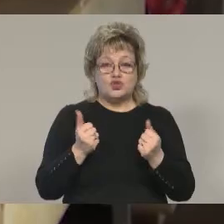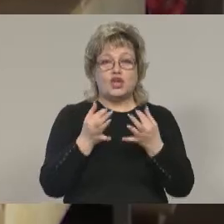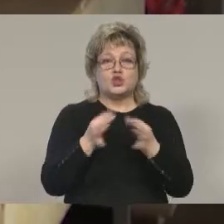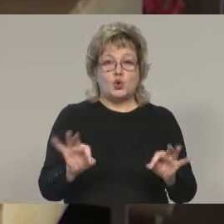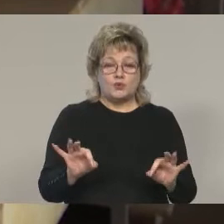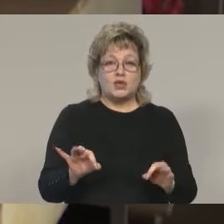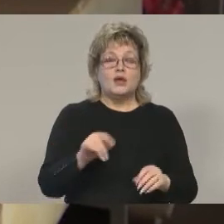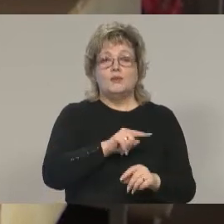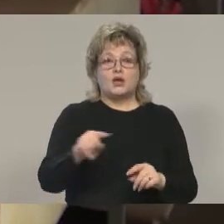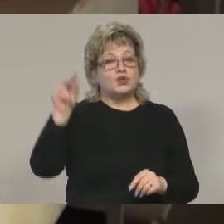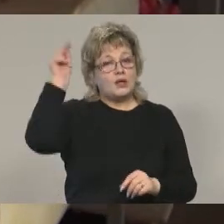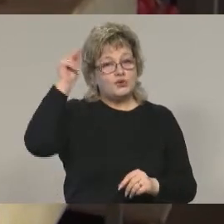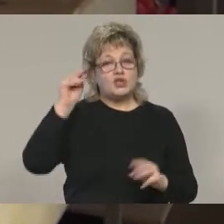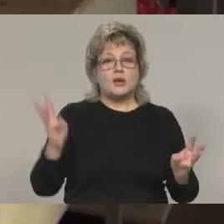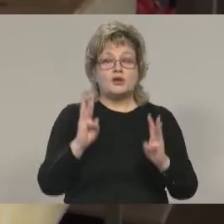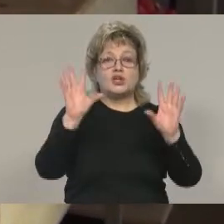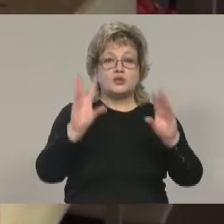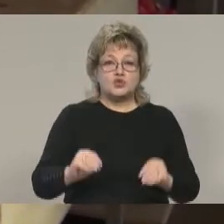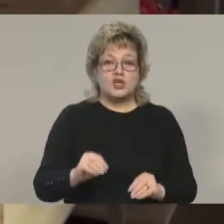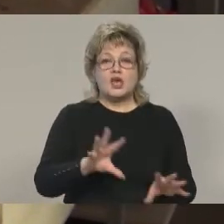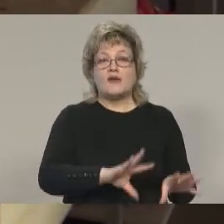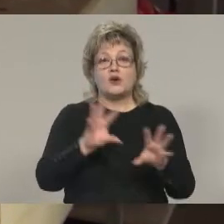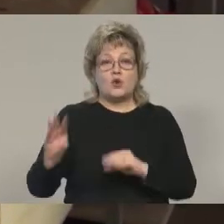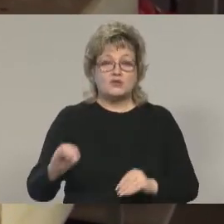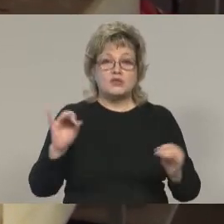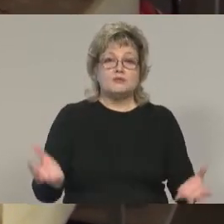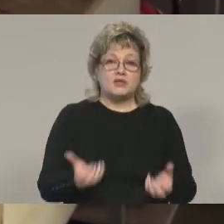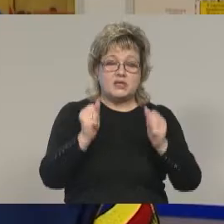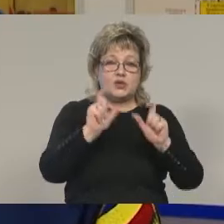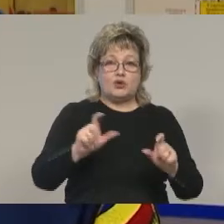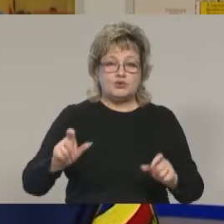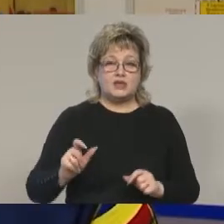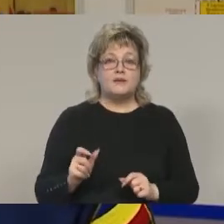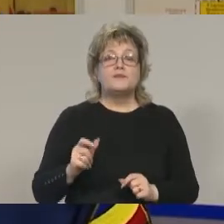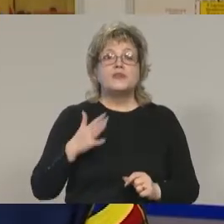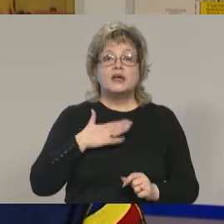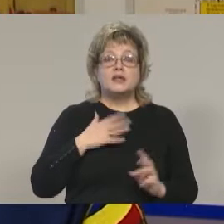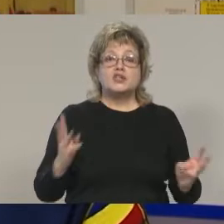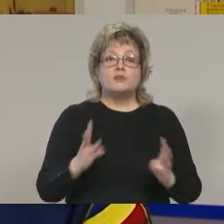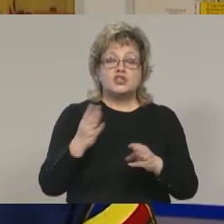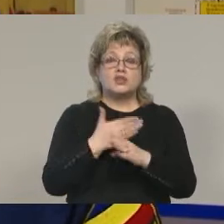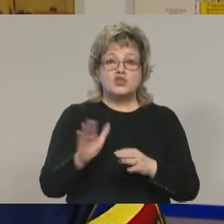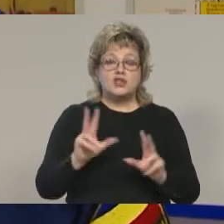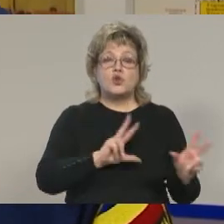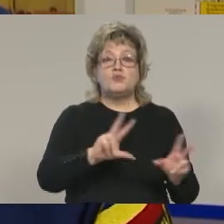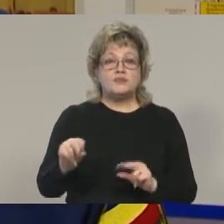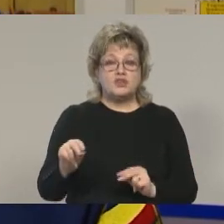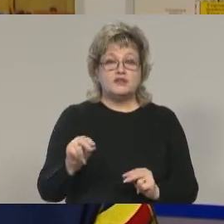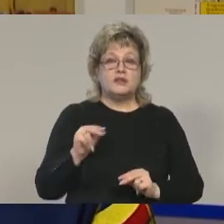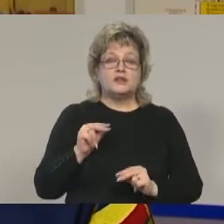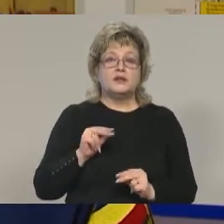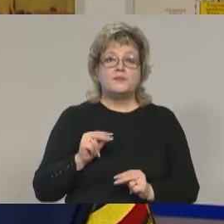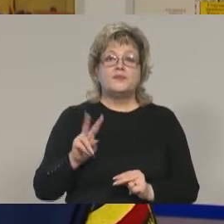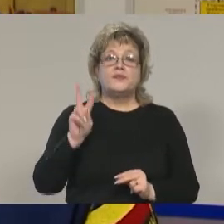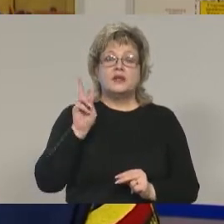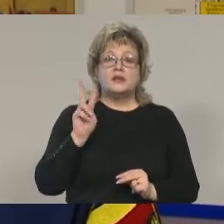допуск. Проходит обучение по пожаротушению, эвакуации и спасению людей. Наша пожарная часть обеспечивает